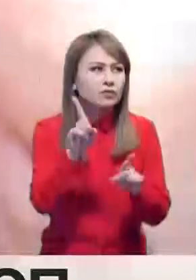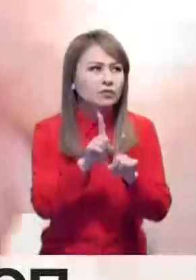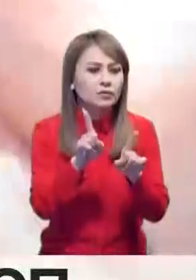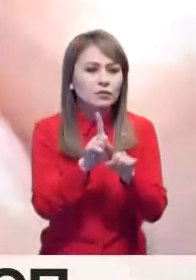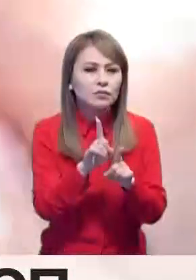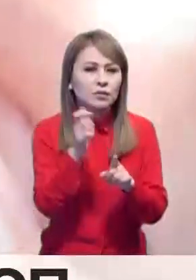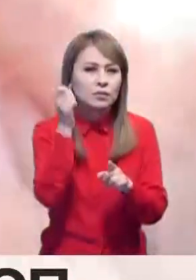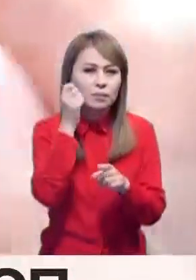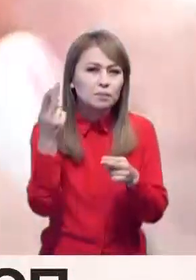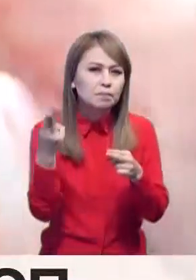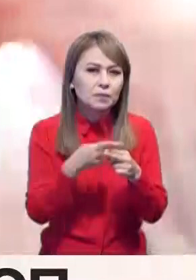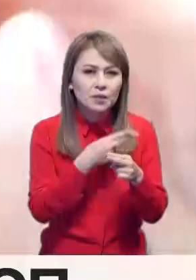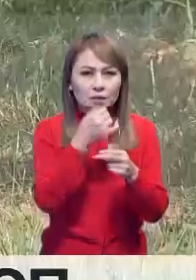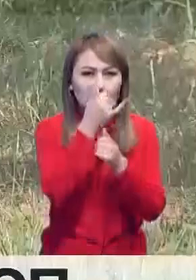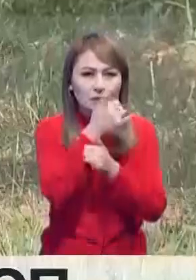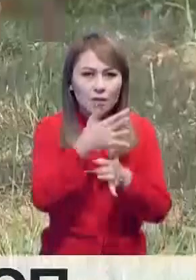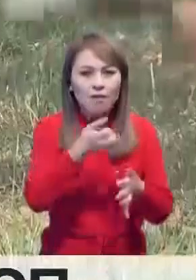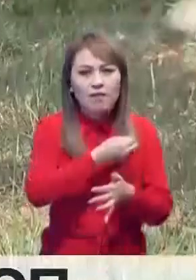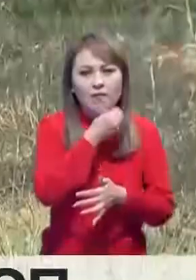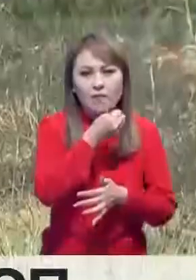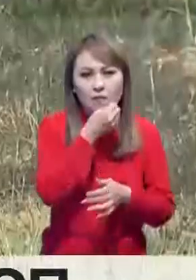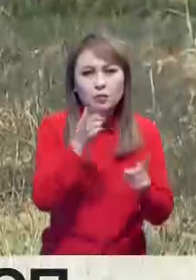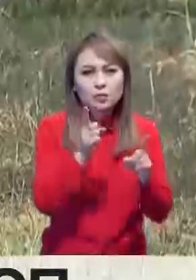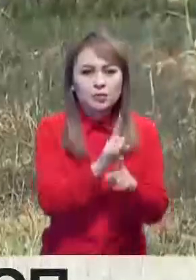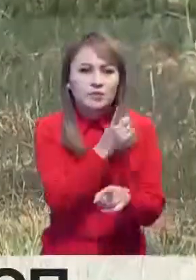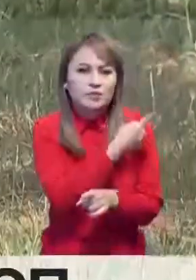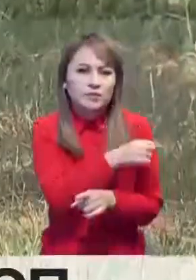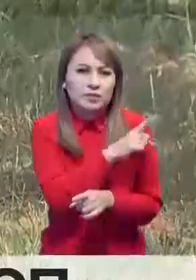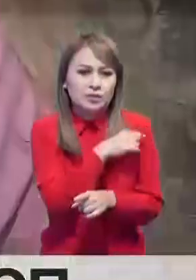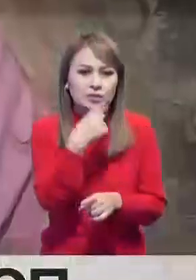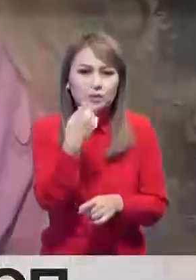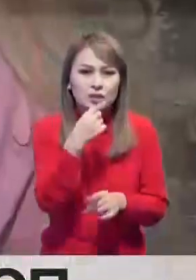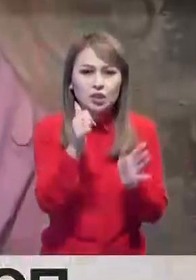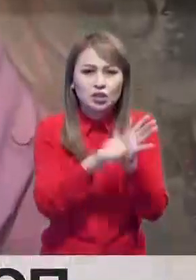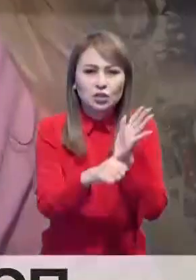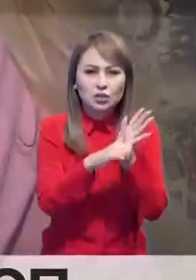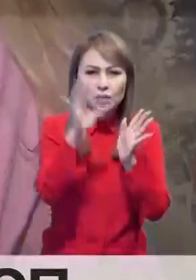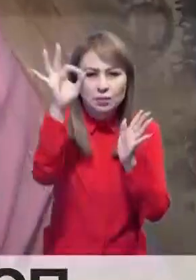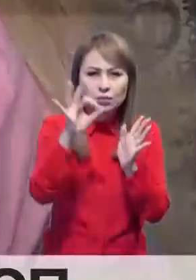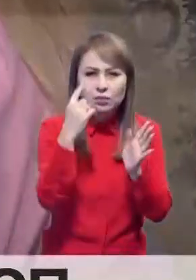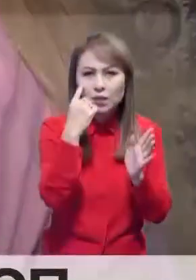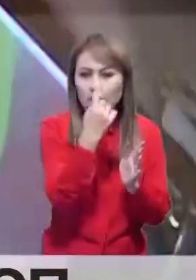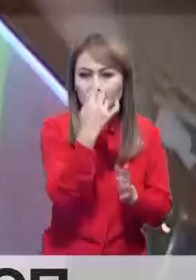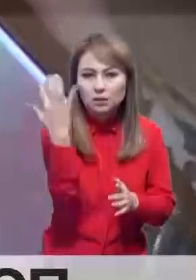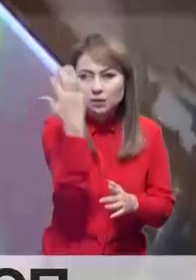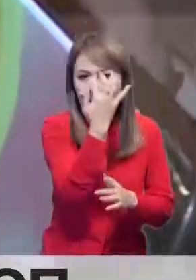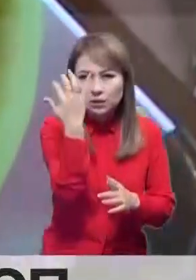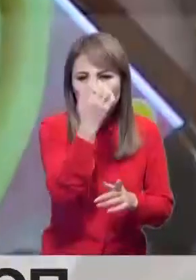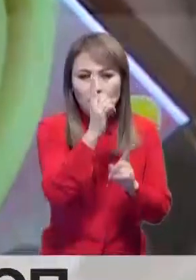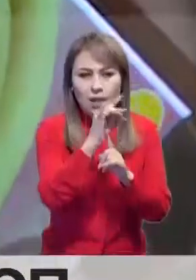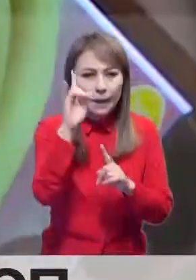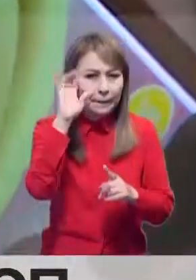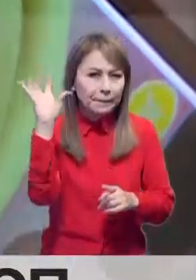ұялы байланыссыз елестету қиындап барады. Көз дәрігерлерінің айтуынша, қазір балалардың 60%-ның көру қабілеті нашарлаған. Ал